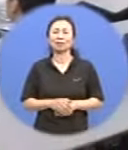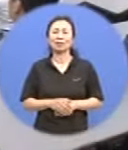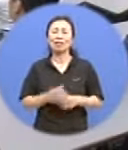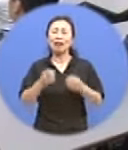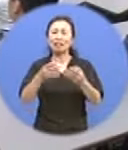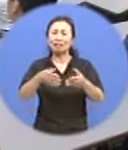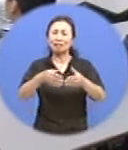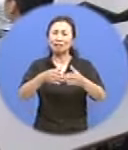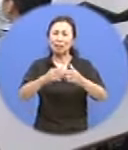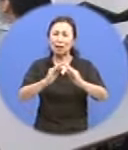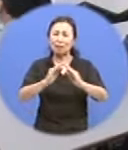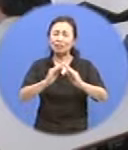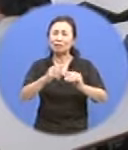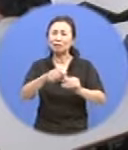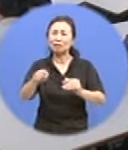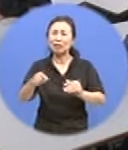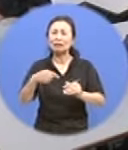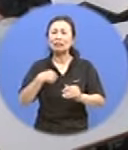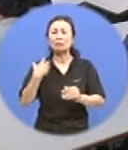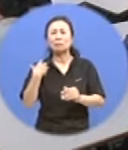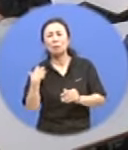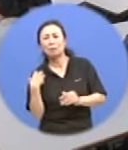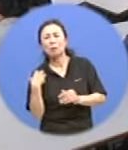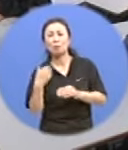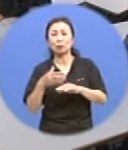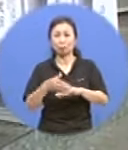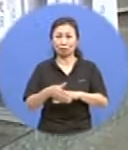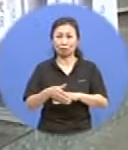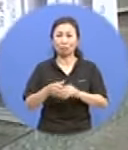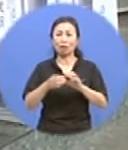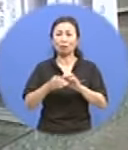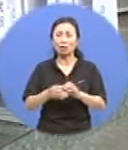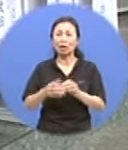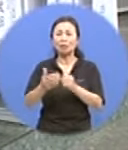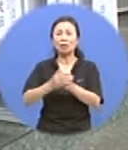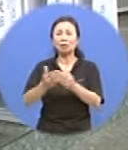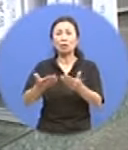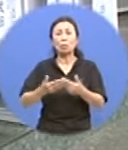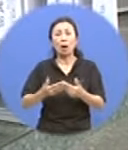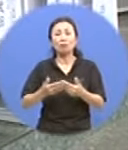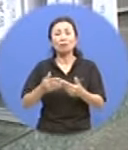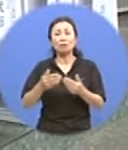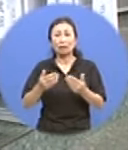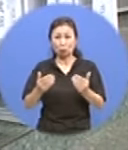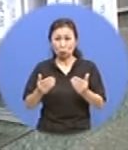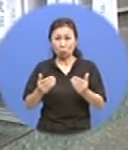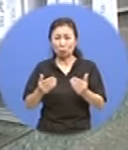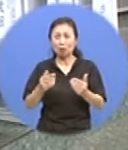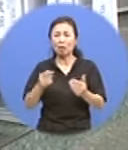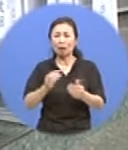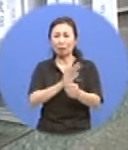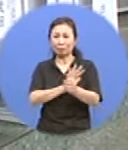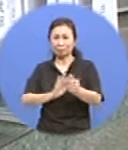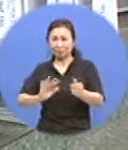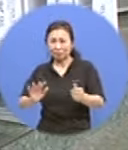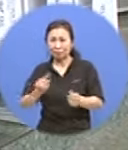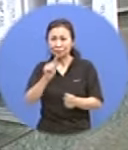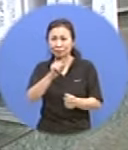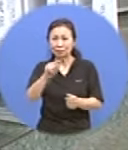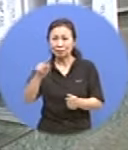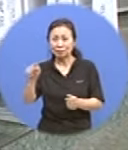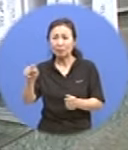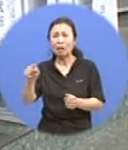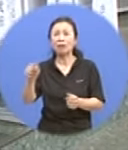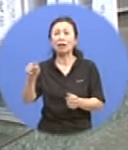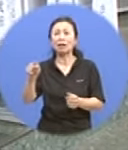、あるいはかぶろうとしても無理なので、したがってそういう人に助けてくれ、でそういう人がお金も人もあ